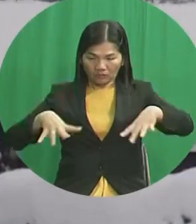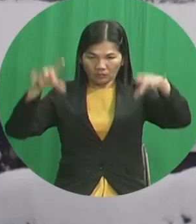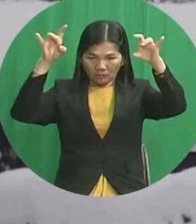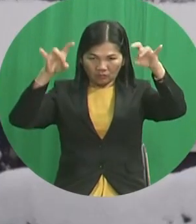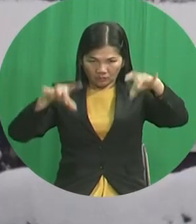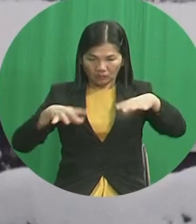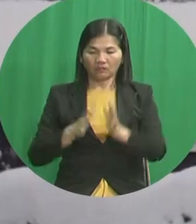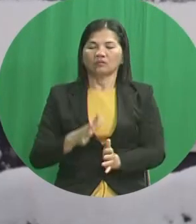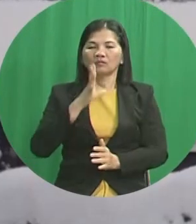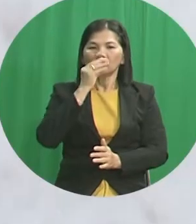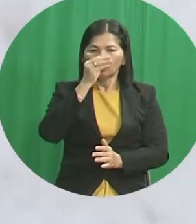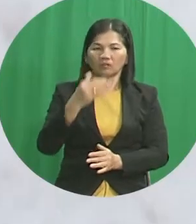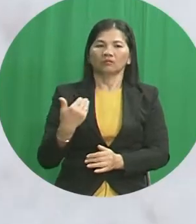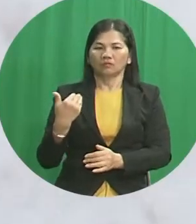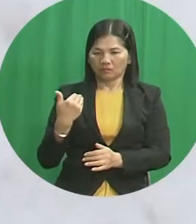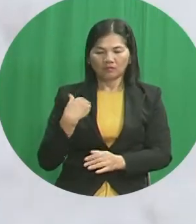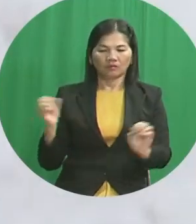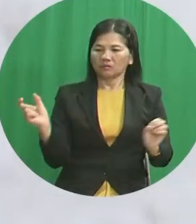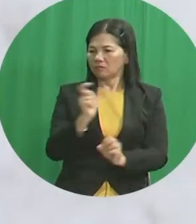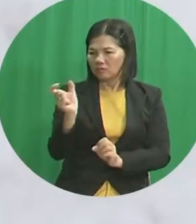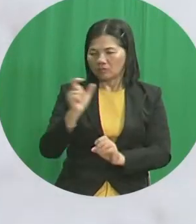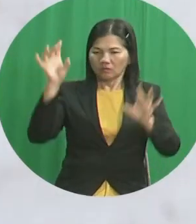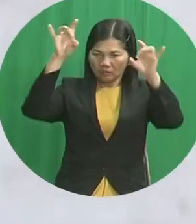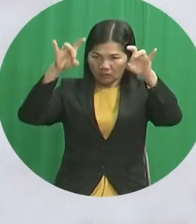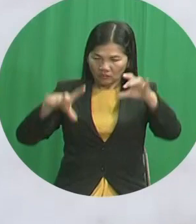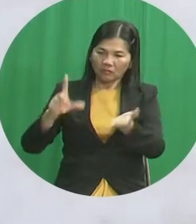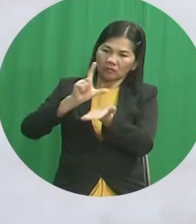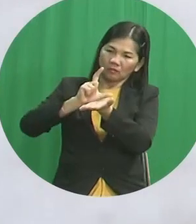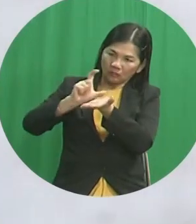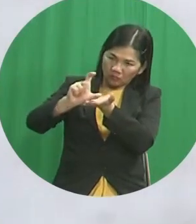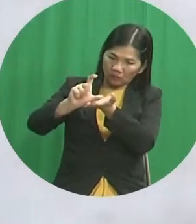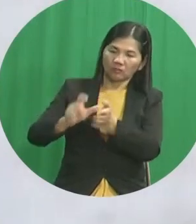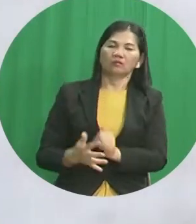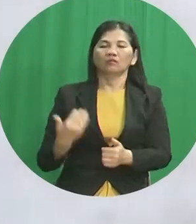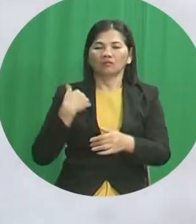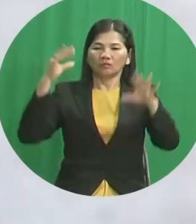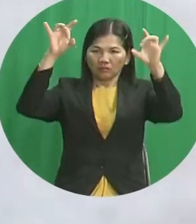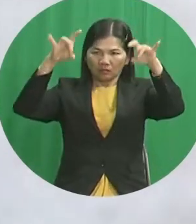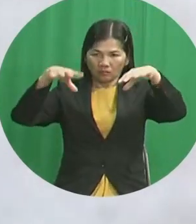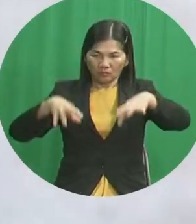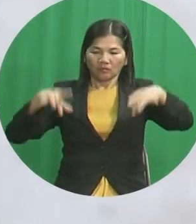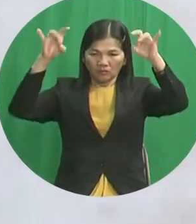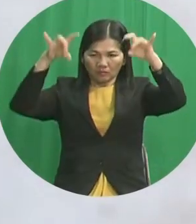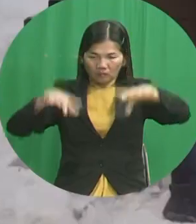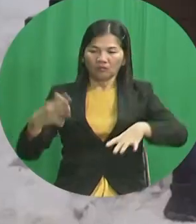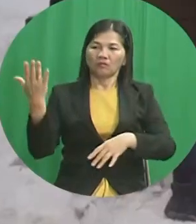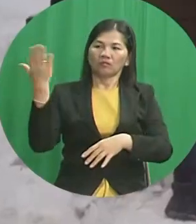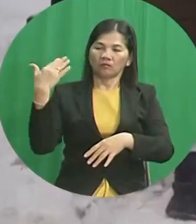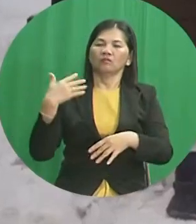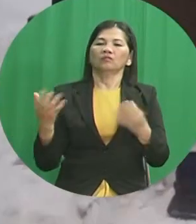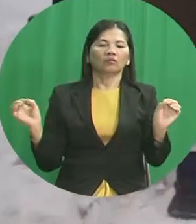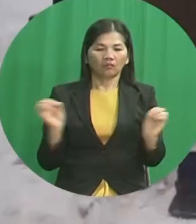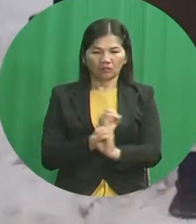បស់នាងដែលបាននិយាយថាយើងមិនដែលឃើញព្រិលក្រាស់បែបនេះទេមានព្រិលធ្លាក់យ៉ាងខ្លាំងនាពេលកន្លងមកដែរ